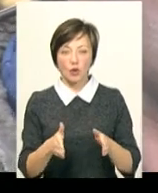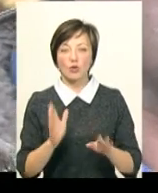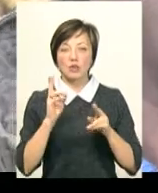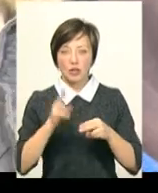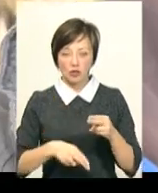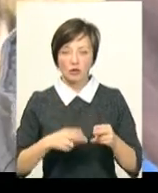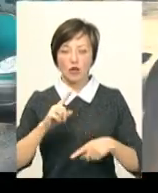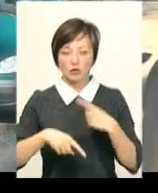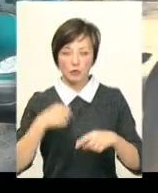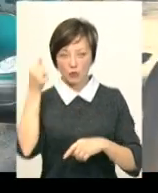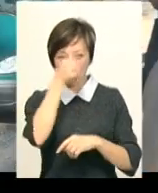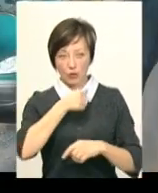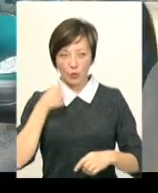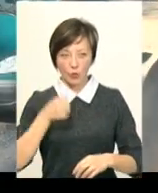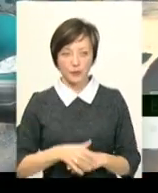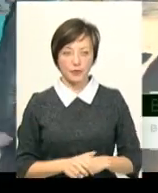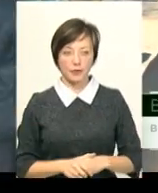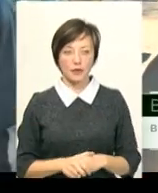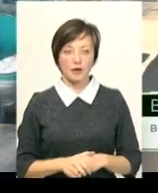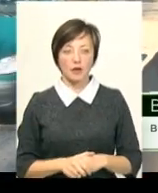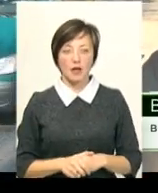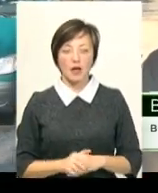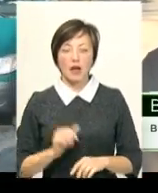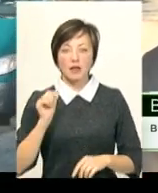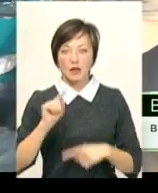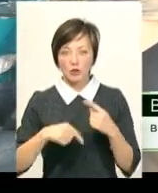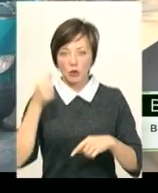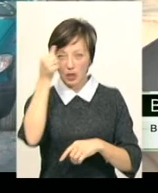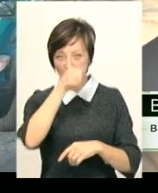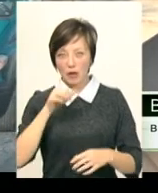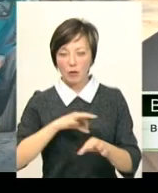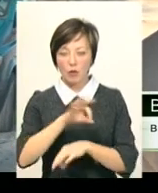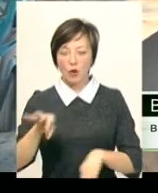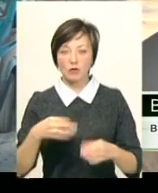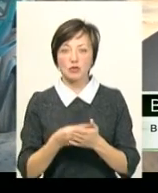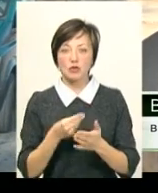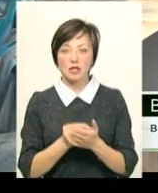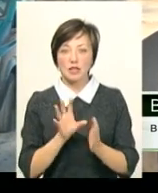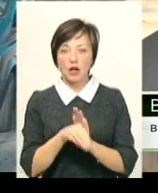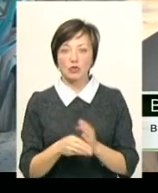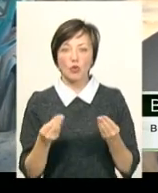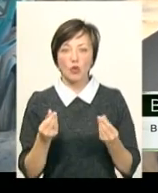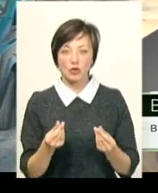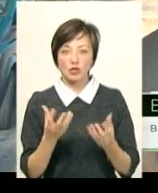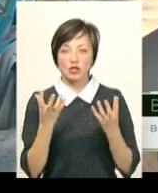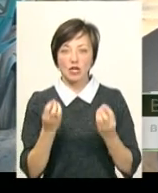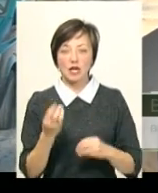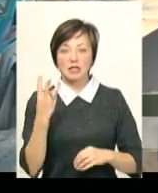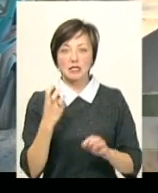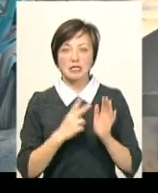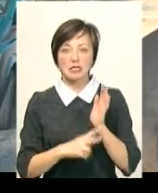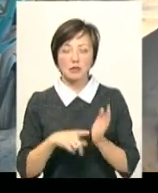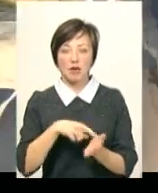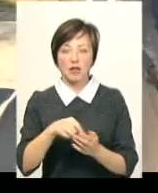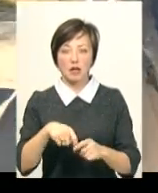дороблятимуть наступного року. На другий рік в проект бюджету вноситься, заложуються кошти ще на 370